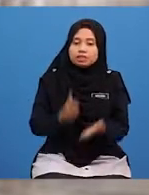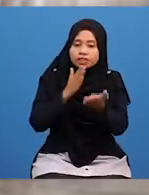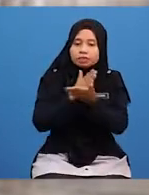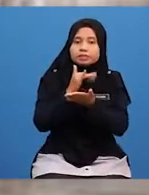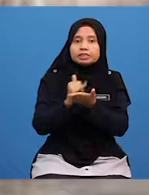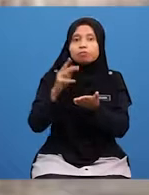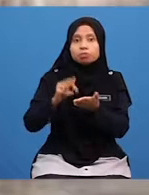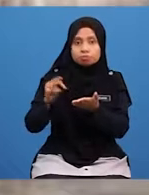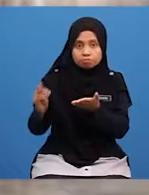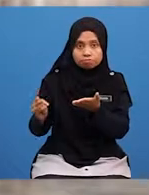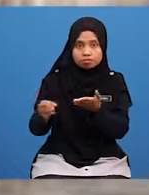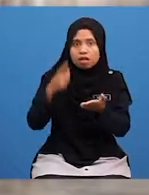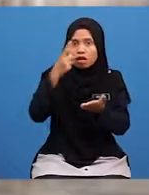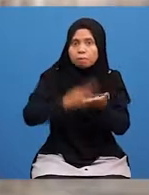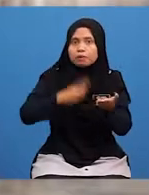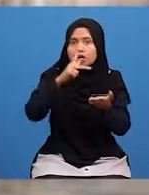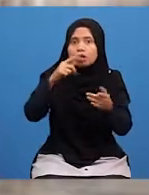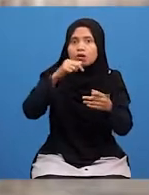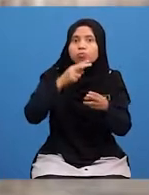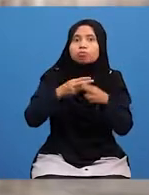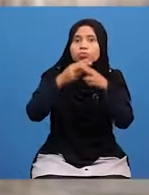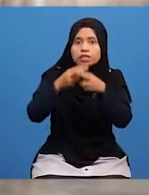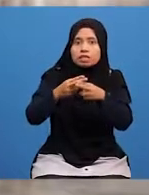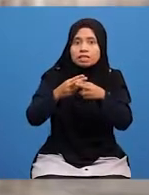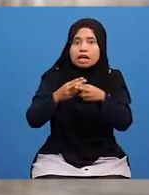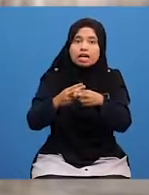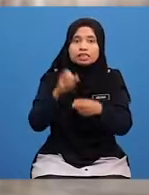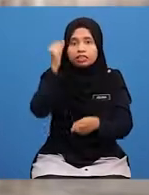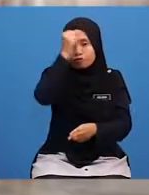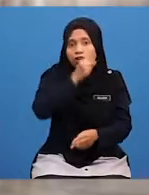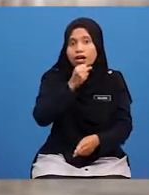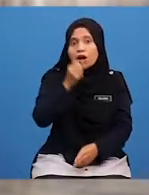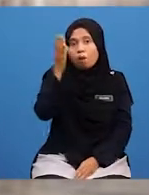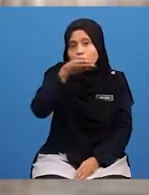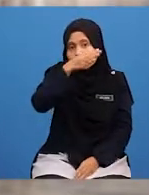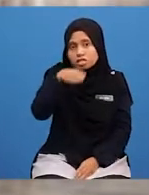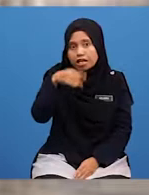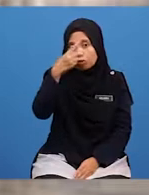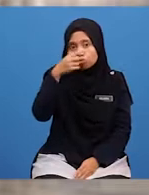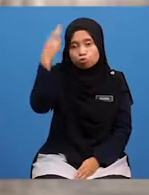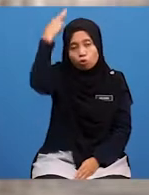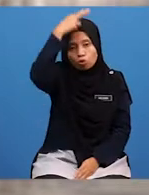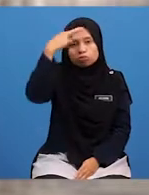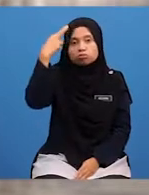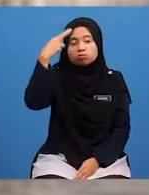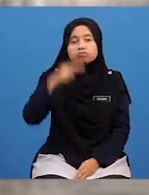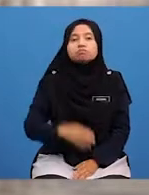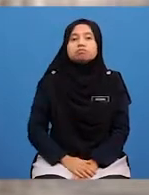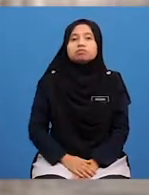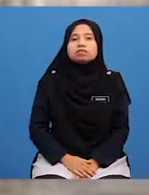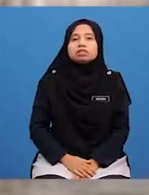Seterusnya, murid-murid, apakah pula sifat mustahil bagi Rasul? Sifat mustahil ini